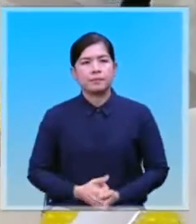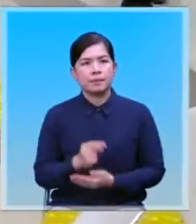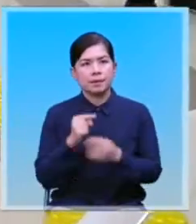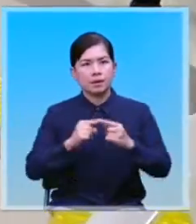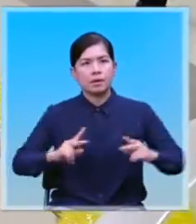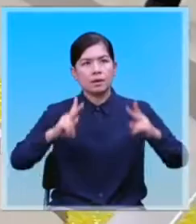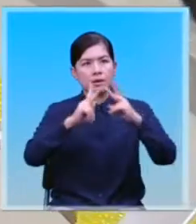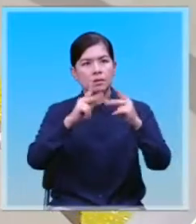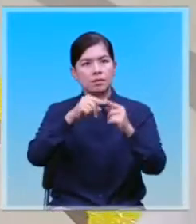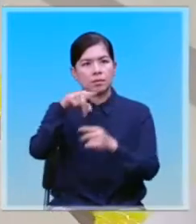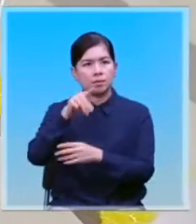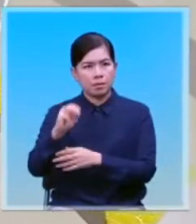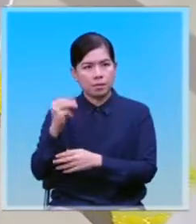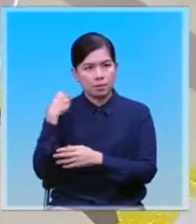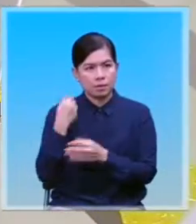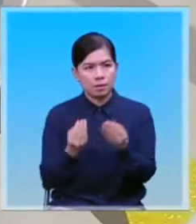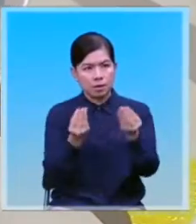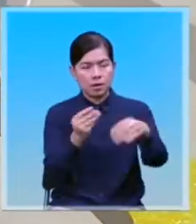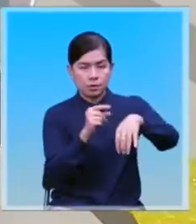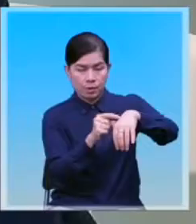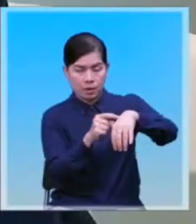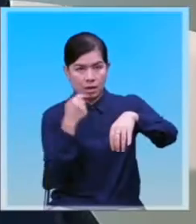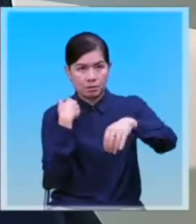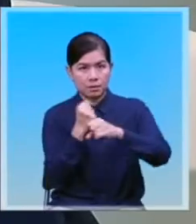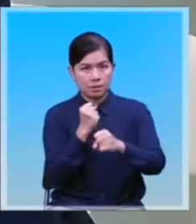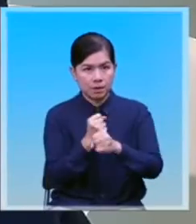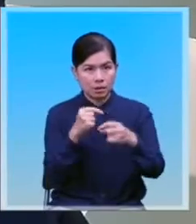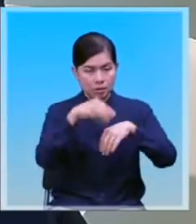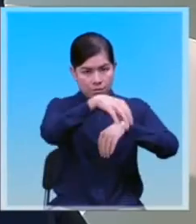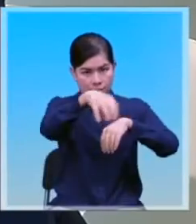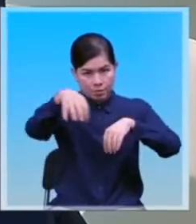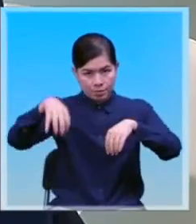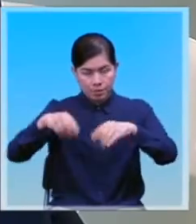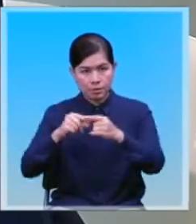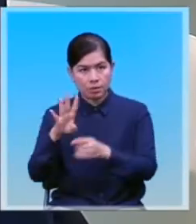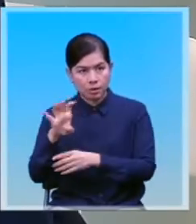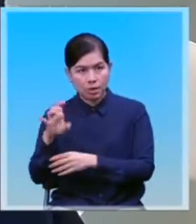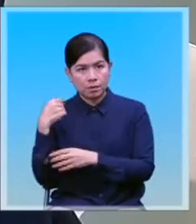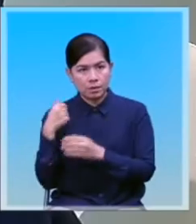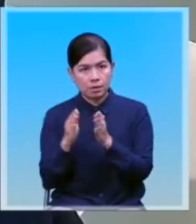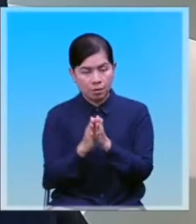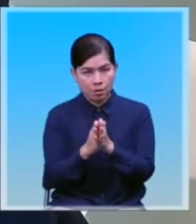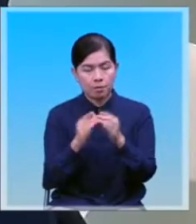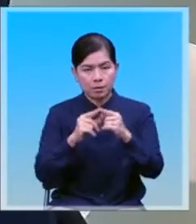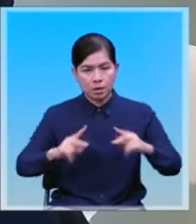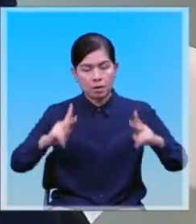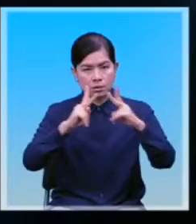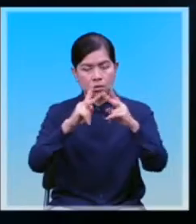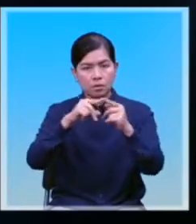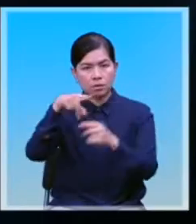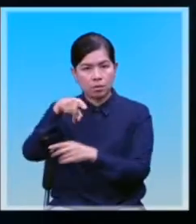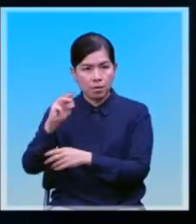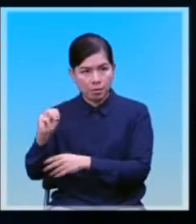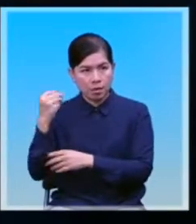งพัฒนาสังคมยังให้หน่วยงานในสังกัดกว่า400แห่งรวมทั้งสำนักงานพัฒนาสังคมและความมั่นคงของมนุษย์